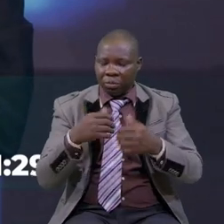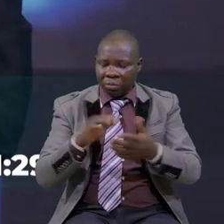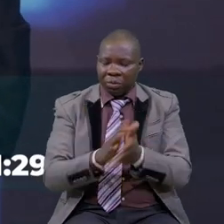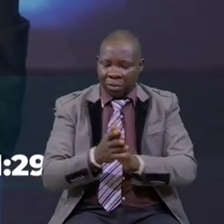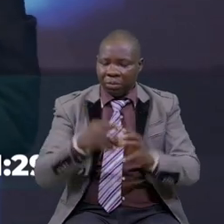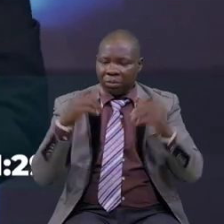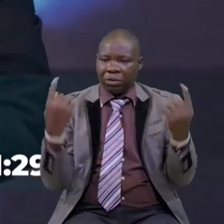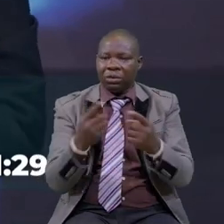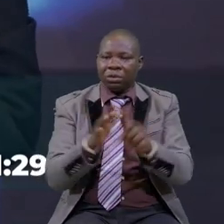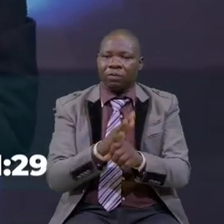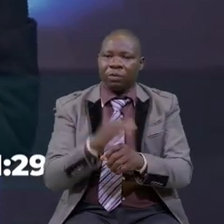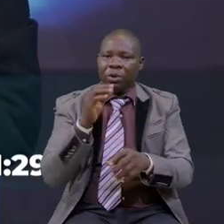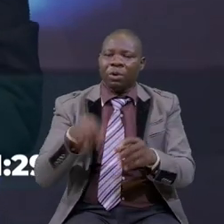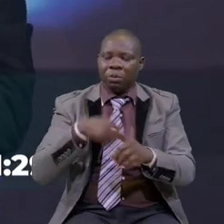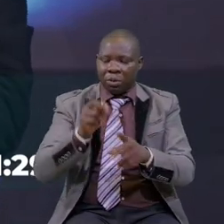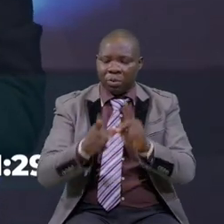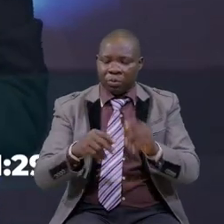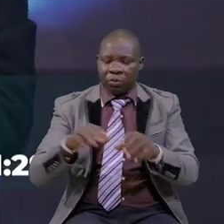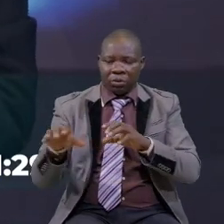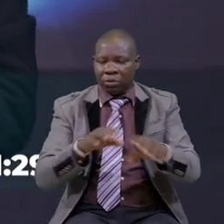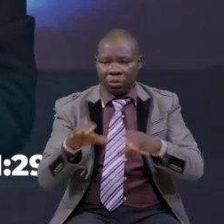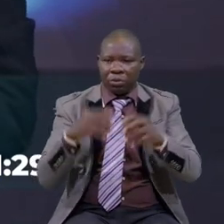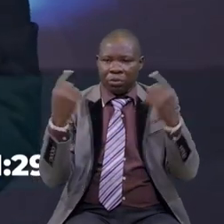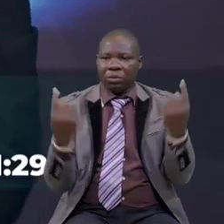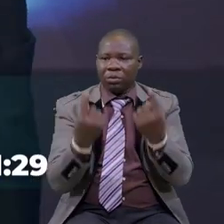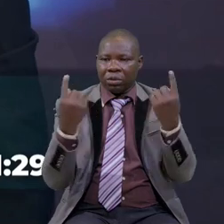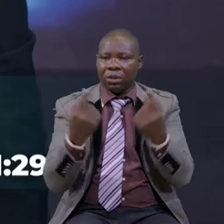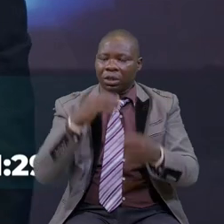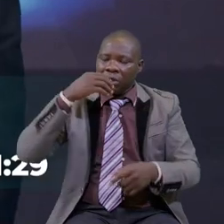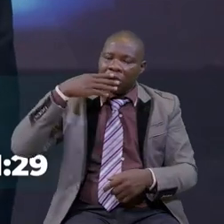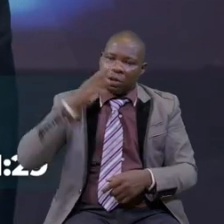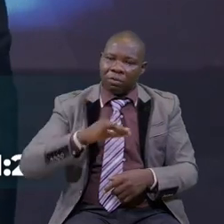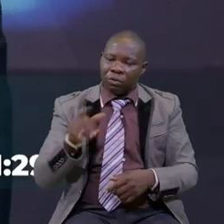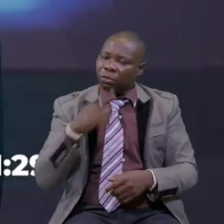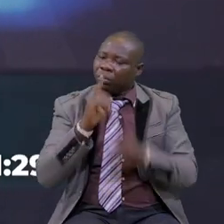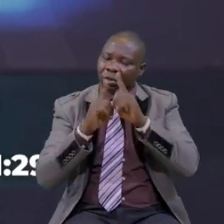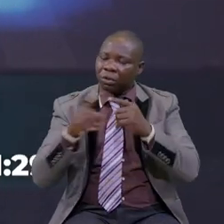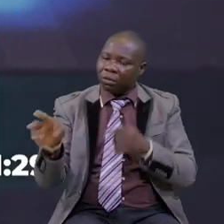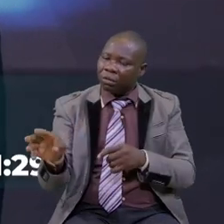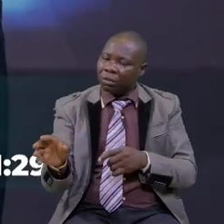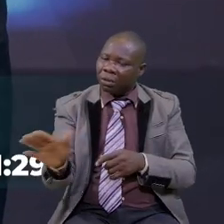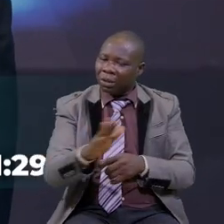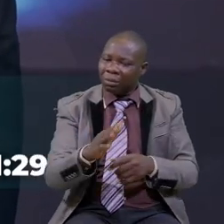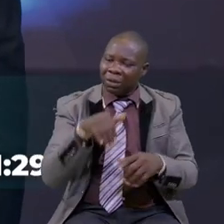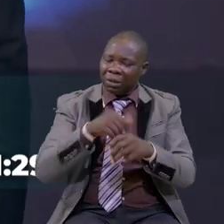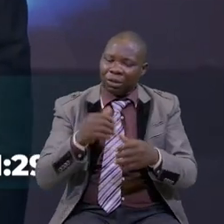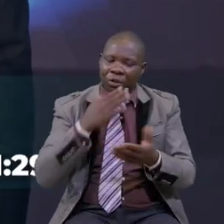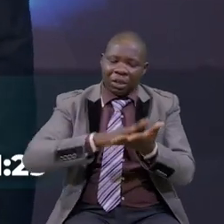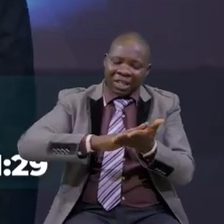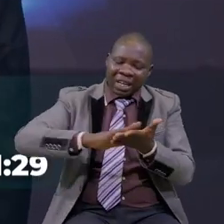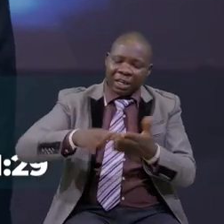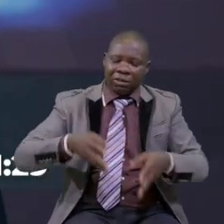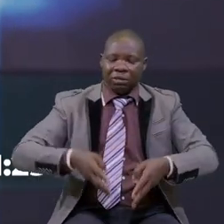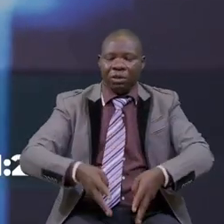commettent le mal, vous leur parlez de façon gentille. Ce n'est pas juste ce que tu fais. Et ils